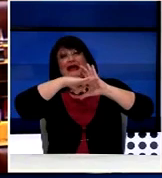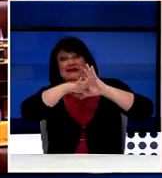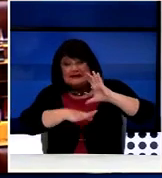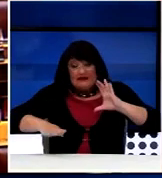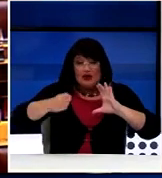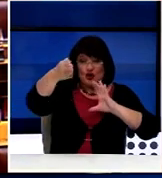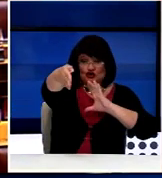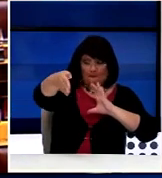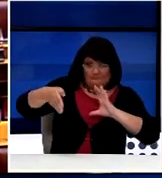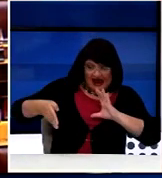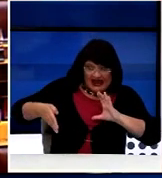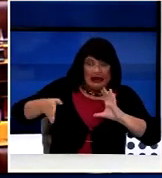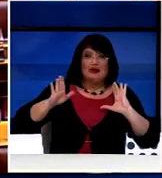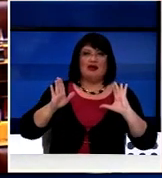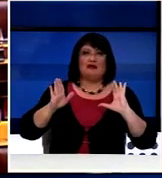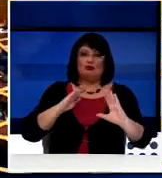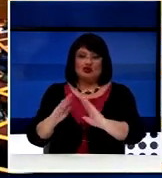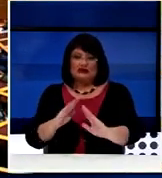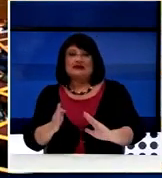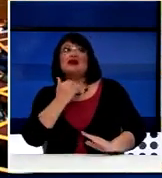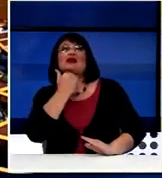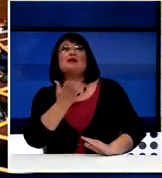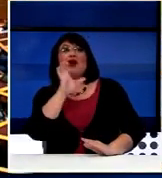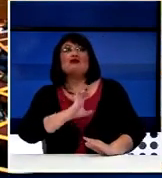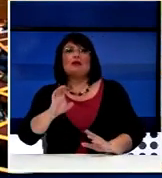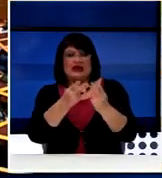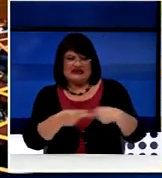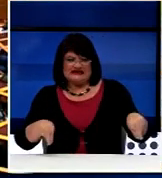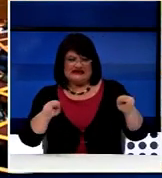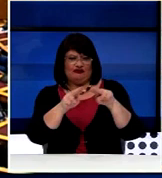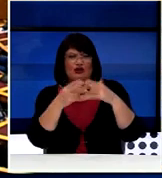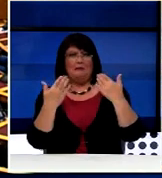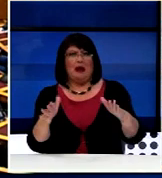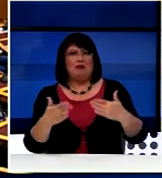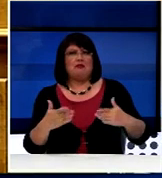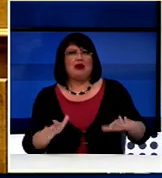Μια κυβέρνηση που παρακολουθεί τα ευρωπαϊκά συμβούλια να περνούν το ένα μετά το άλλο,